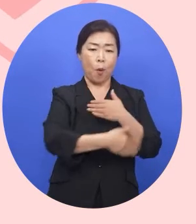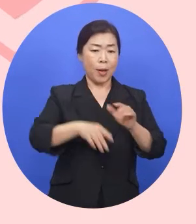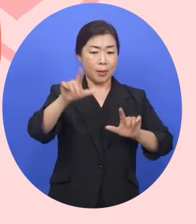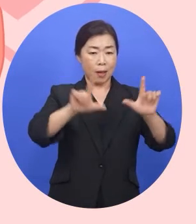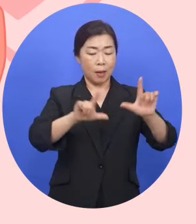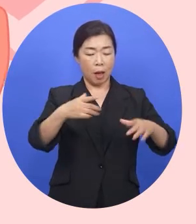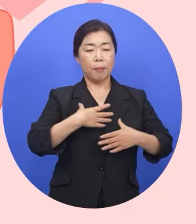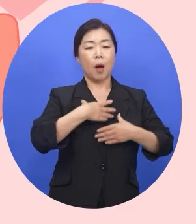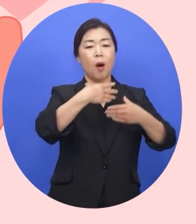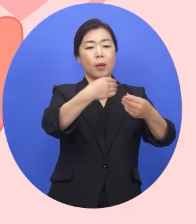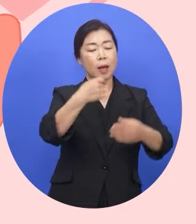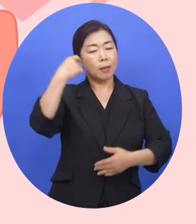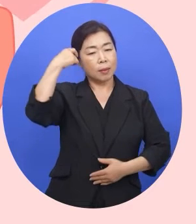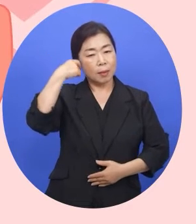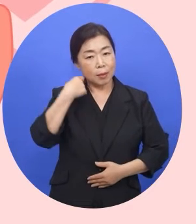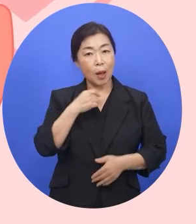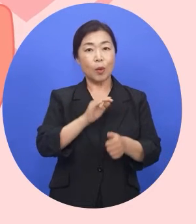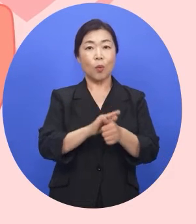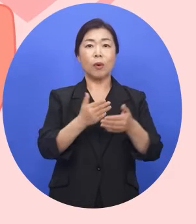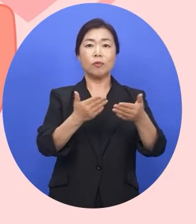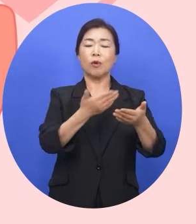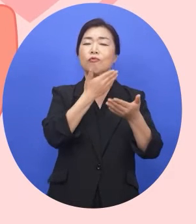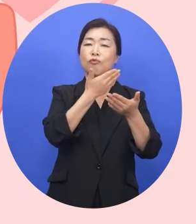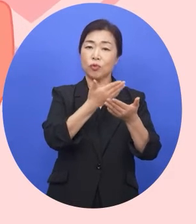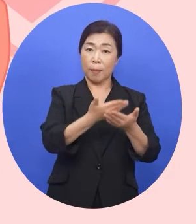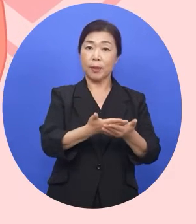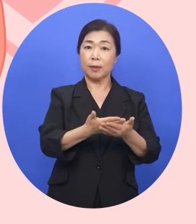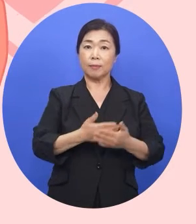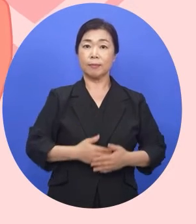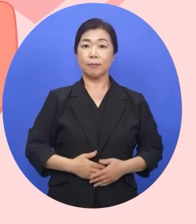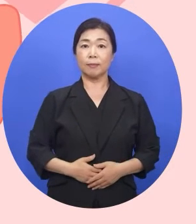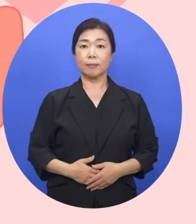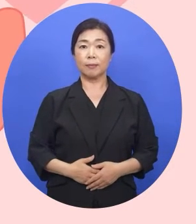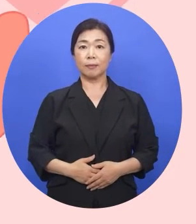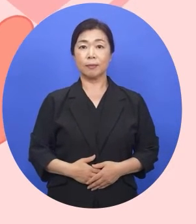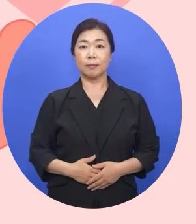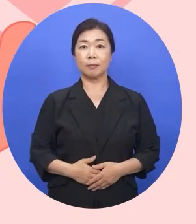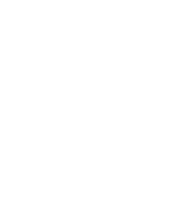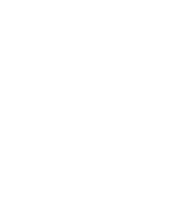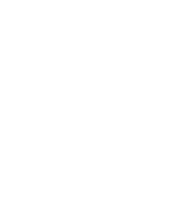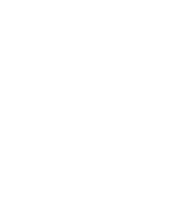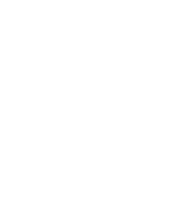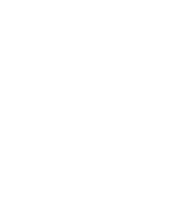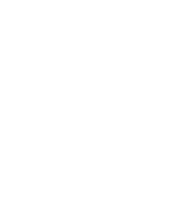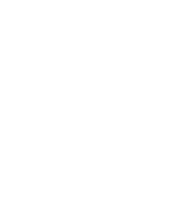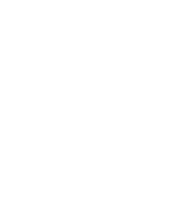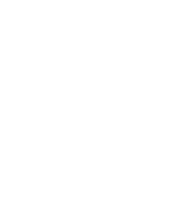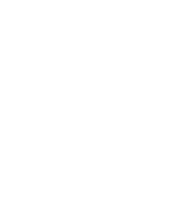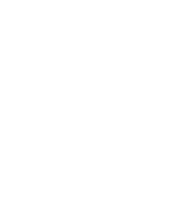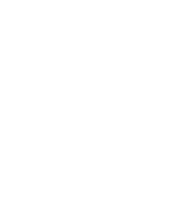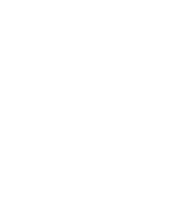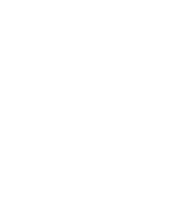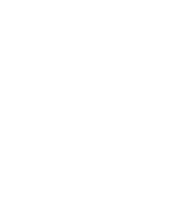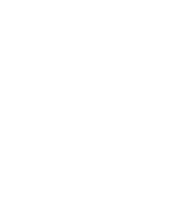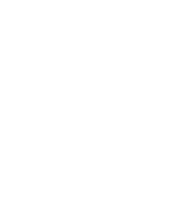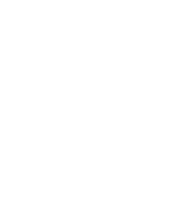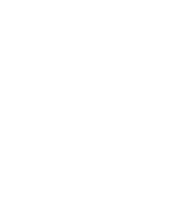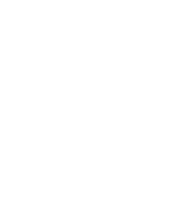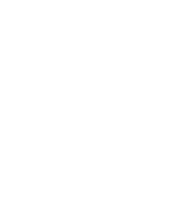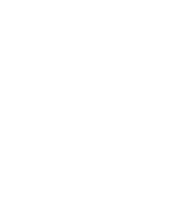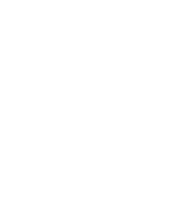몸의 상태를 편안하게 느끼도록 하는 데 매우 중요합니다. 이제 깊은 호흡법에